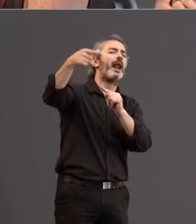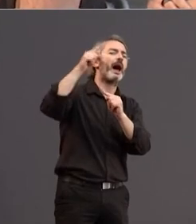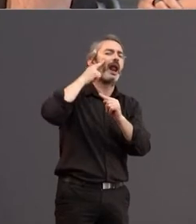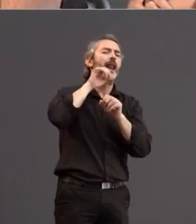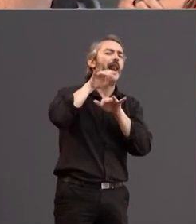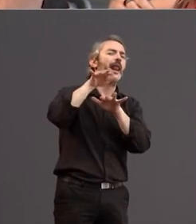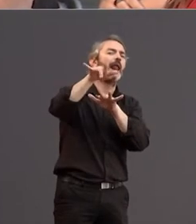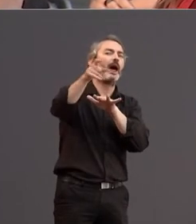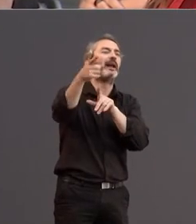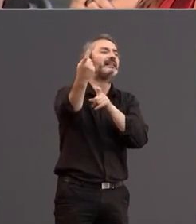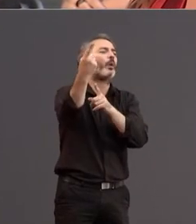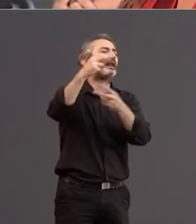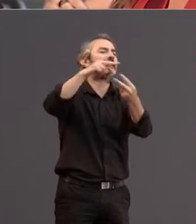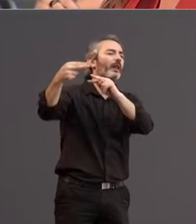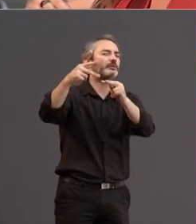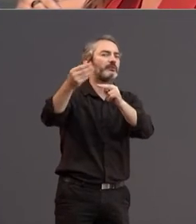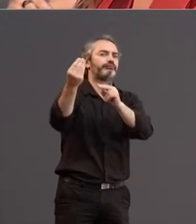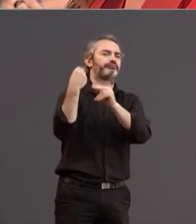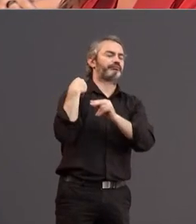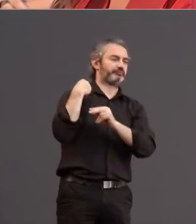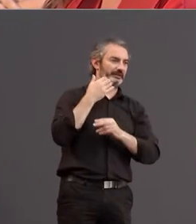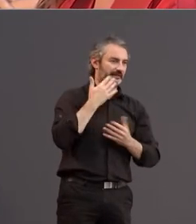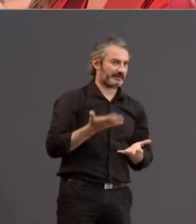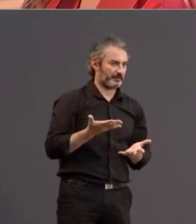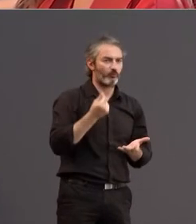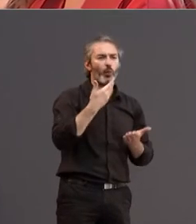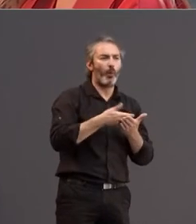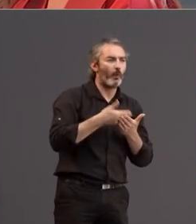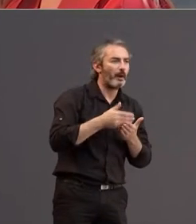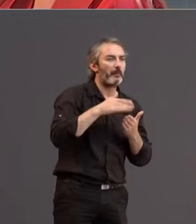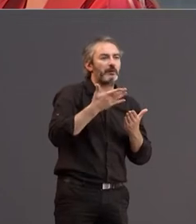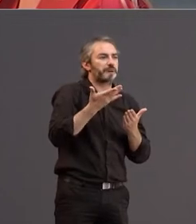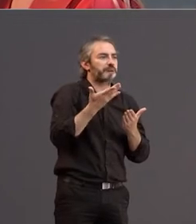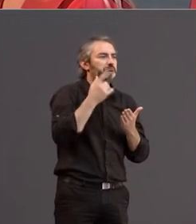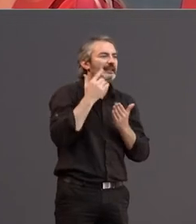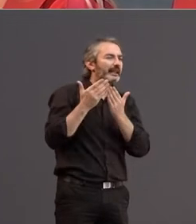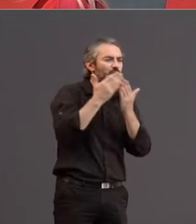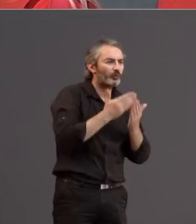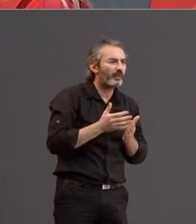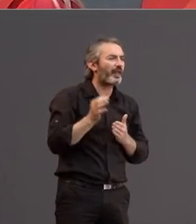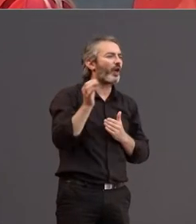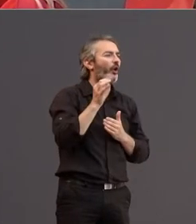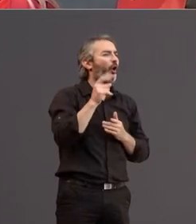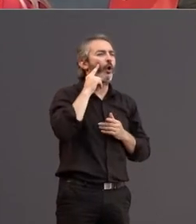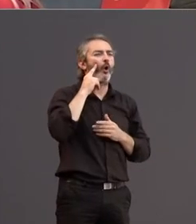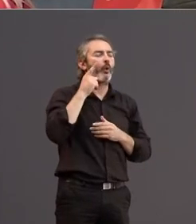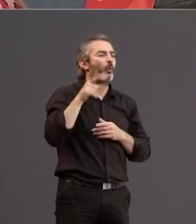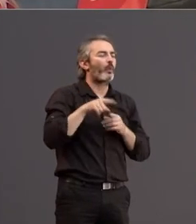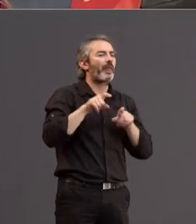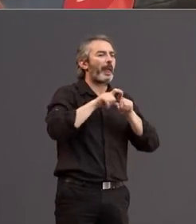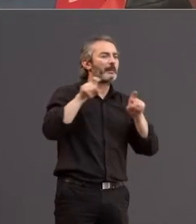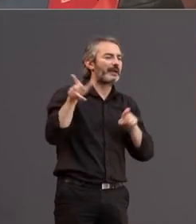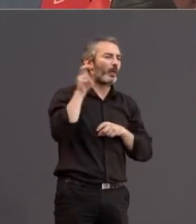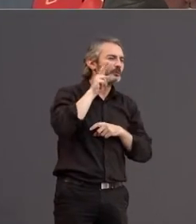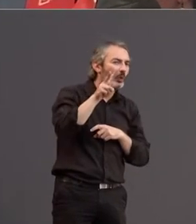una traducció i potser necessita doncs, això, no? un document per fer uns estudis, el que sigui, o potser té una productora audiovisual i